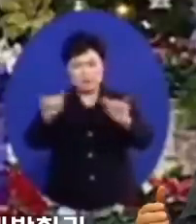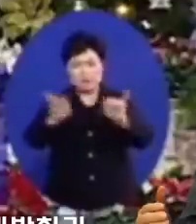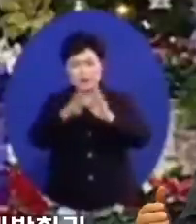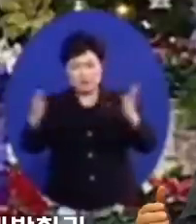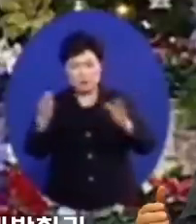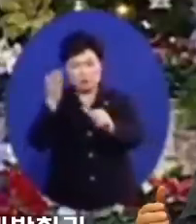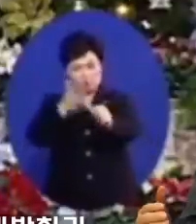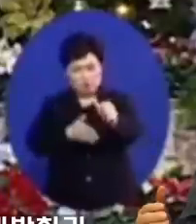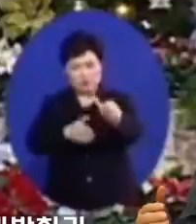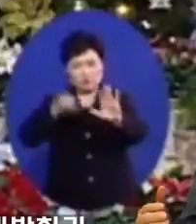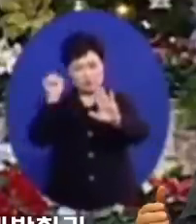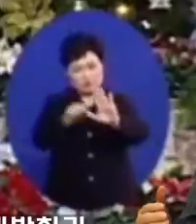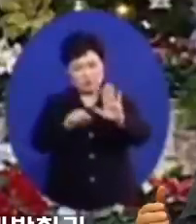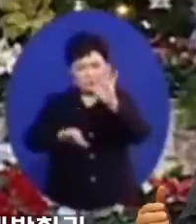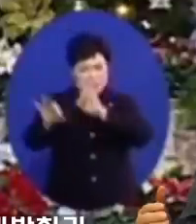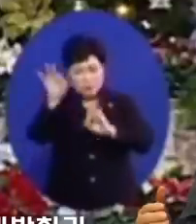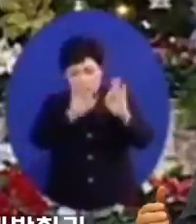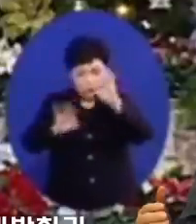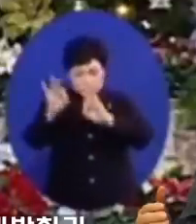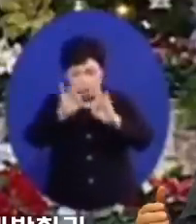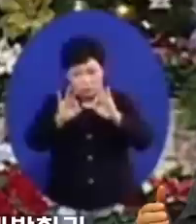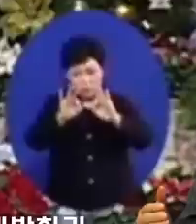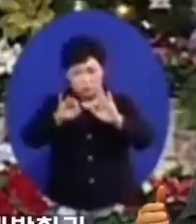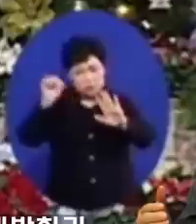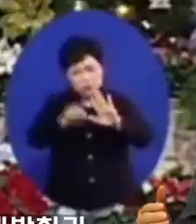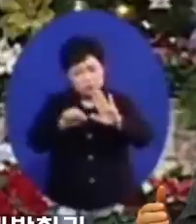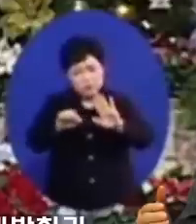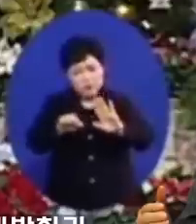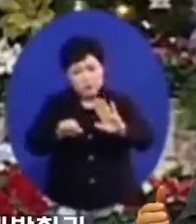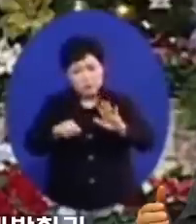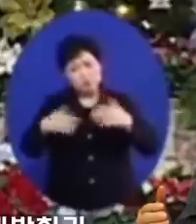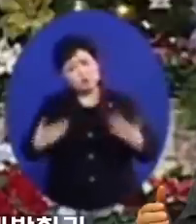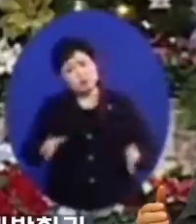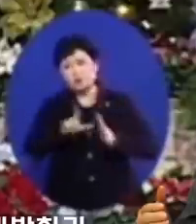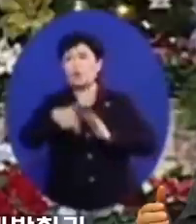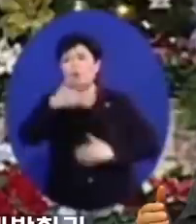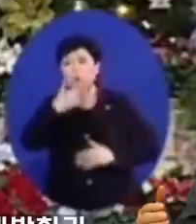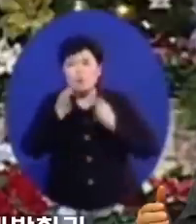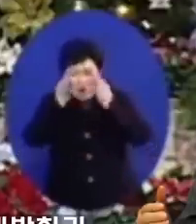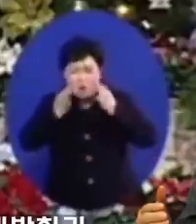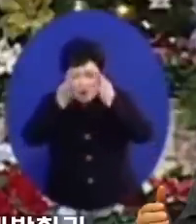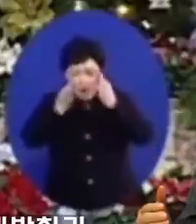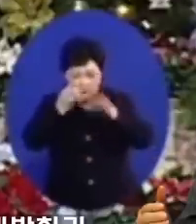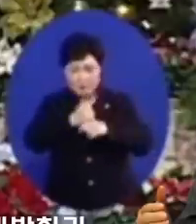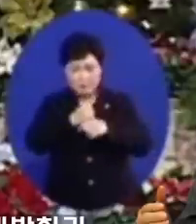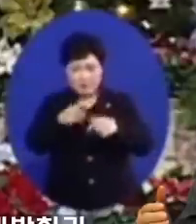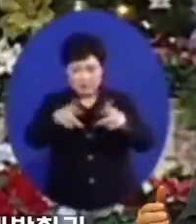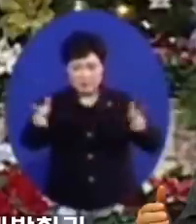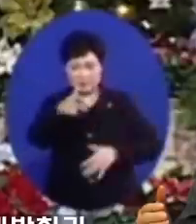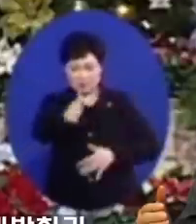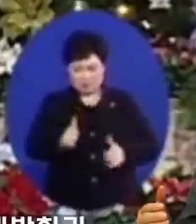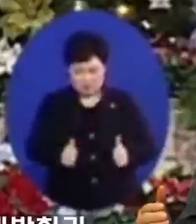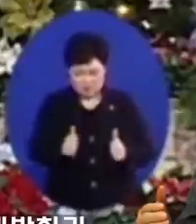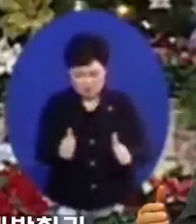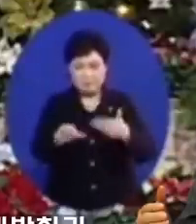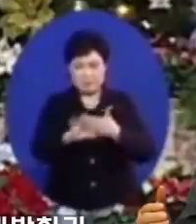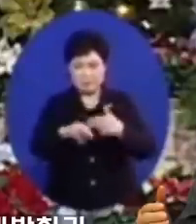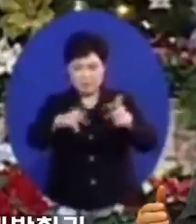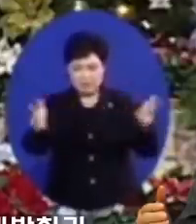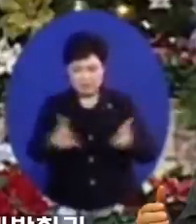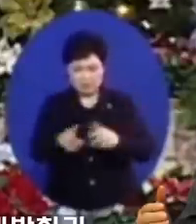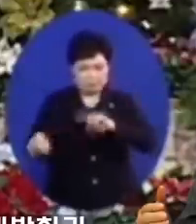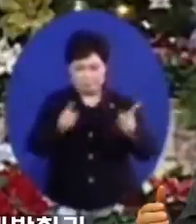구하고 찾고 두드리는데 놀 시간이 어디 있습니까? 전력을 기울여야 되는 것입니다. 우리 지역장도 전력을 기울이면 지역이